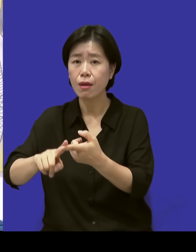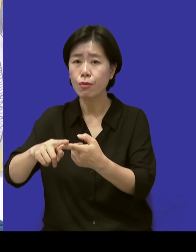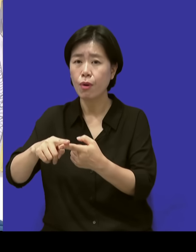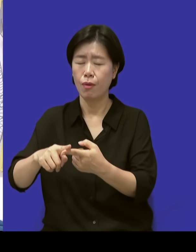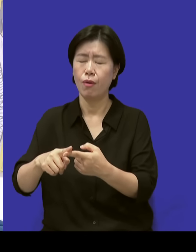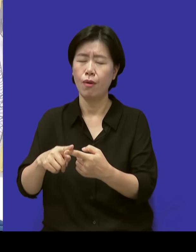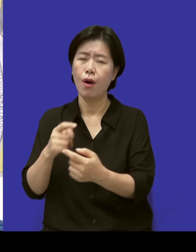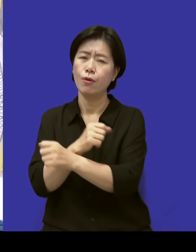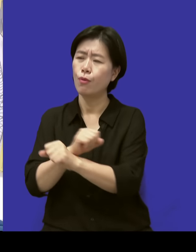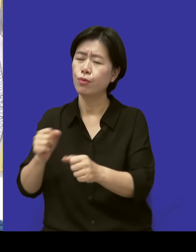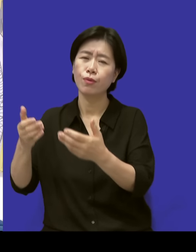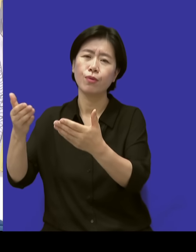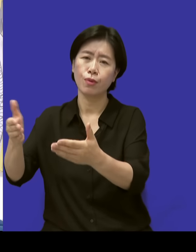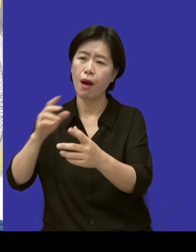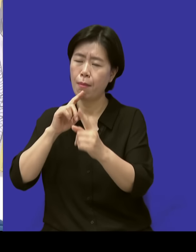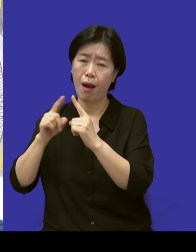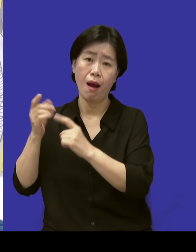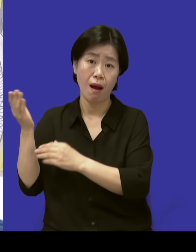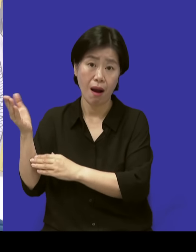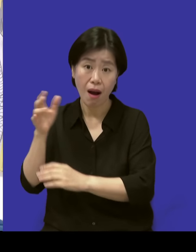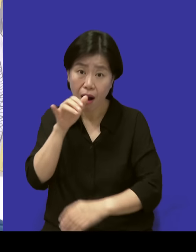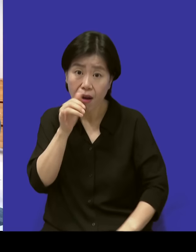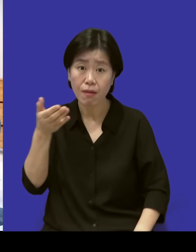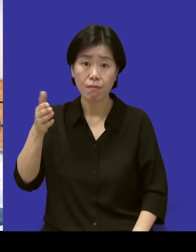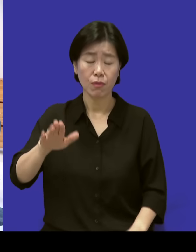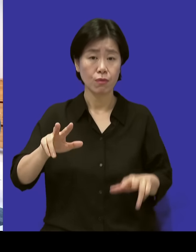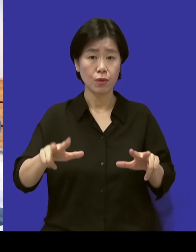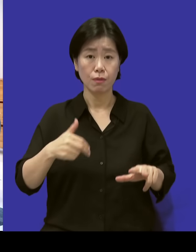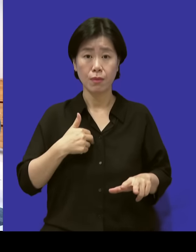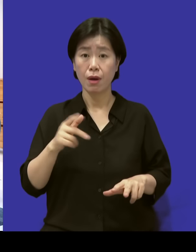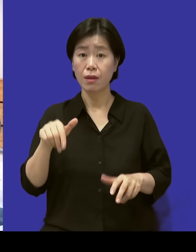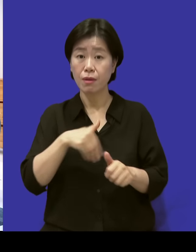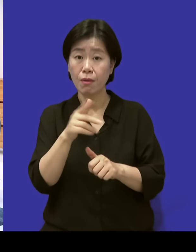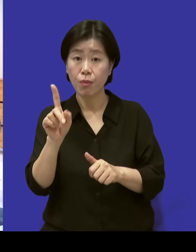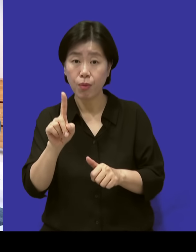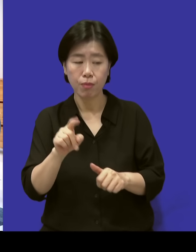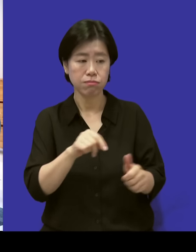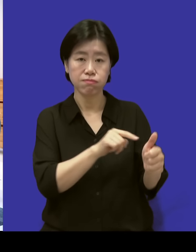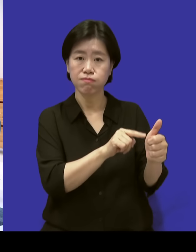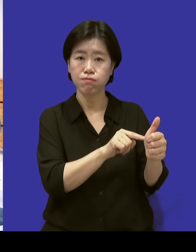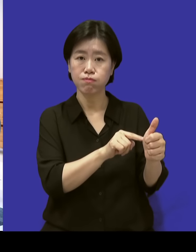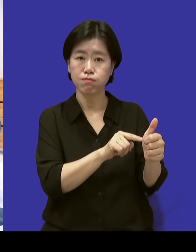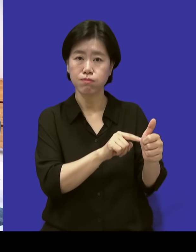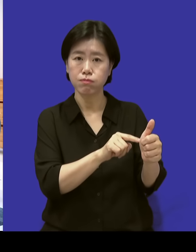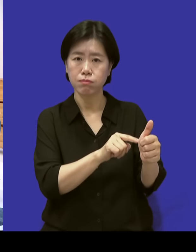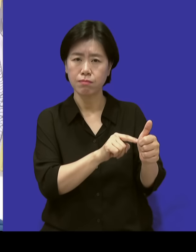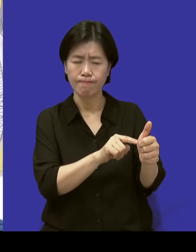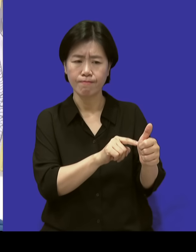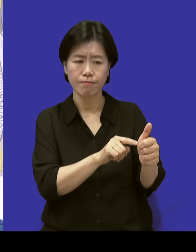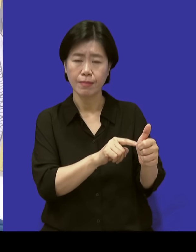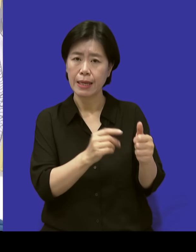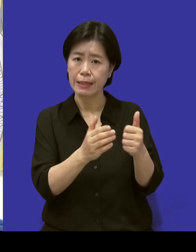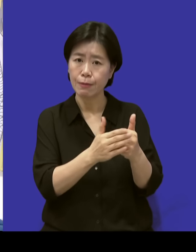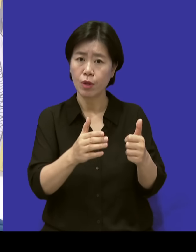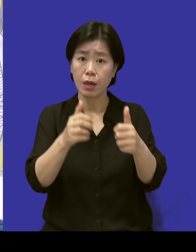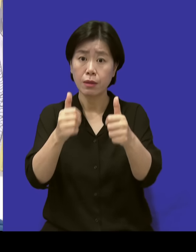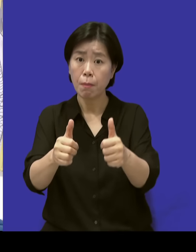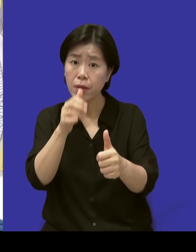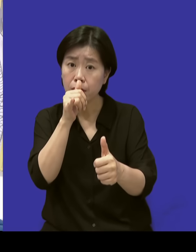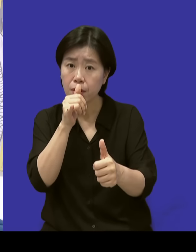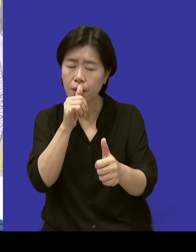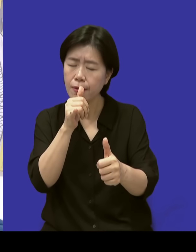주라고 했는데 네. 저는 얘를 송치시키고 있잖아요. 재판에서 네. 처벌하고 있잖아요. 지금. 네. 근데 사실 엄중한